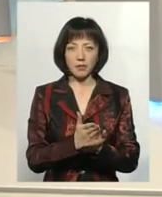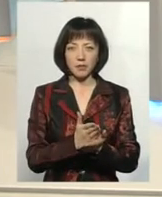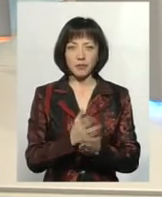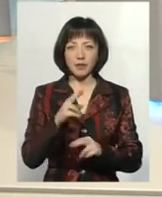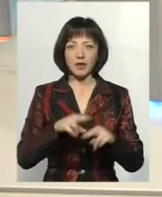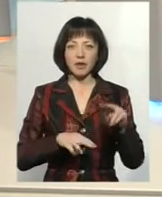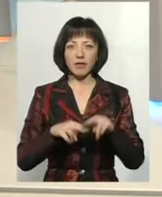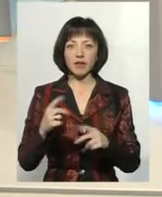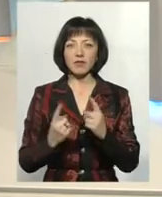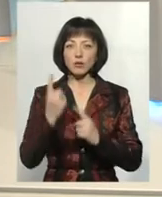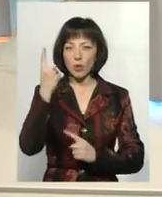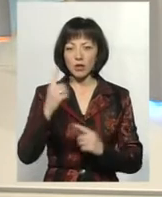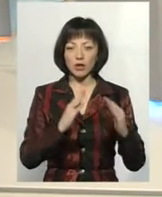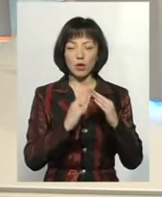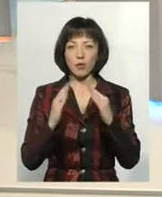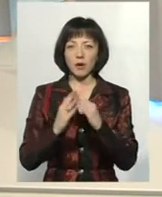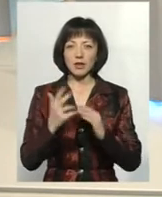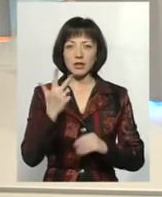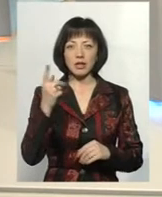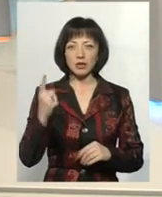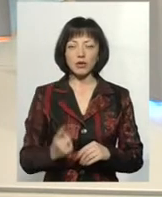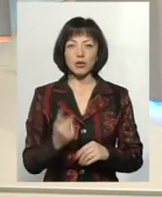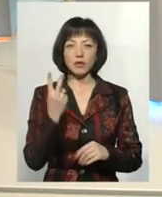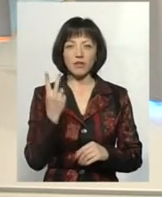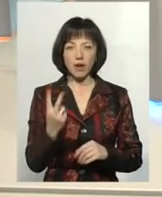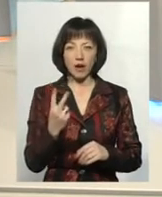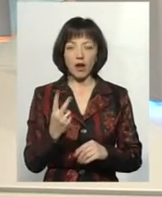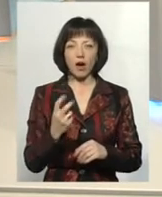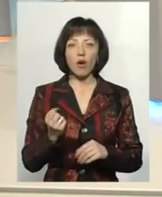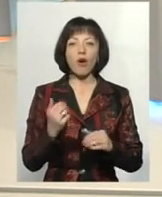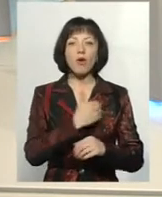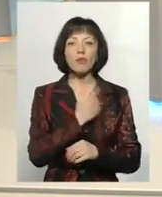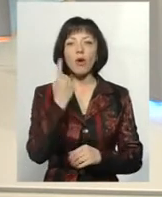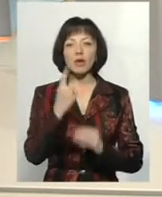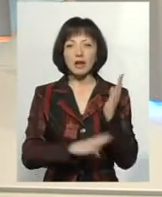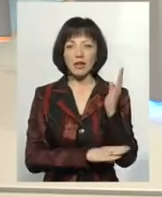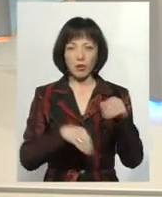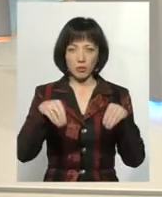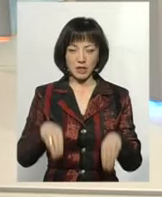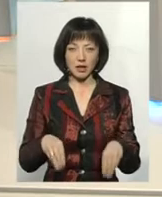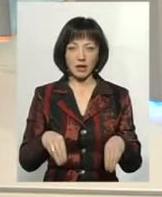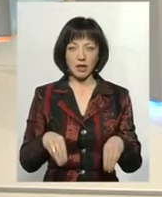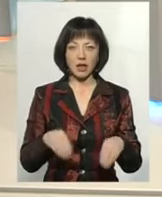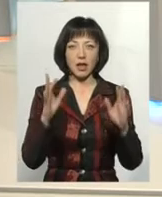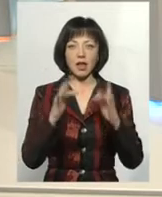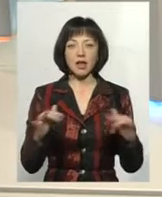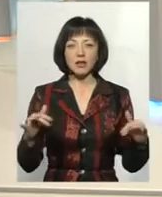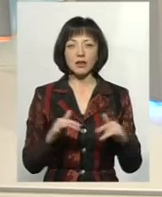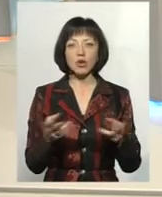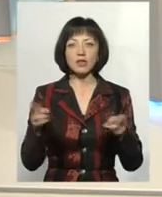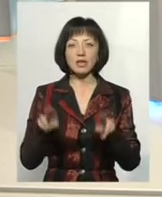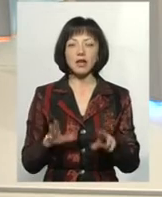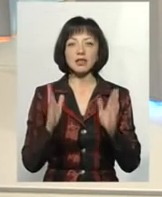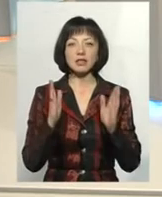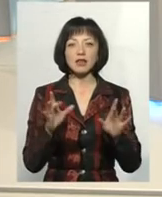вистроїли такі висотні дома, 3/2 Зарічанська, хоч би одне дерце посадили. Йолочки залишилися тільки